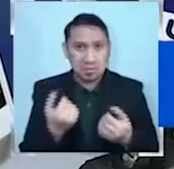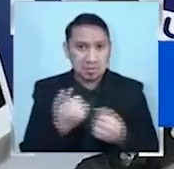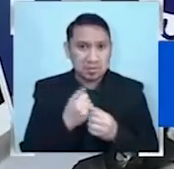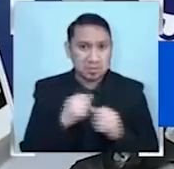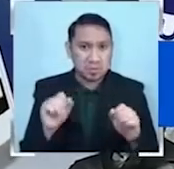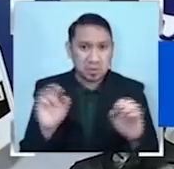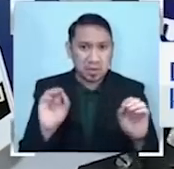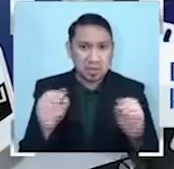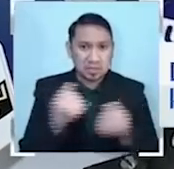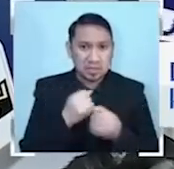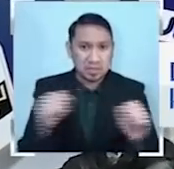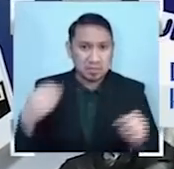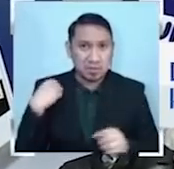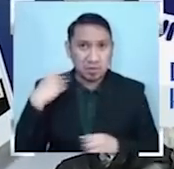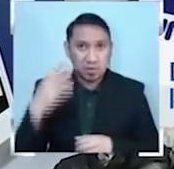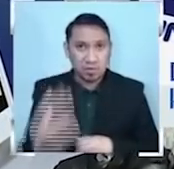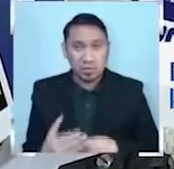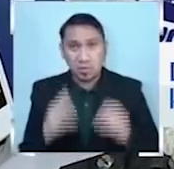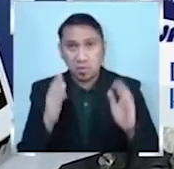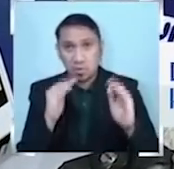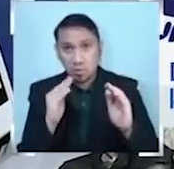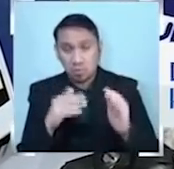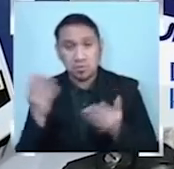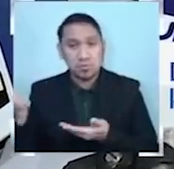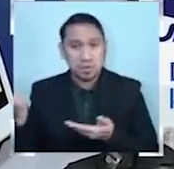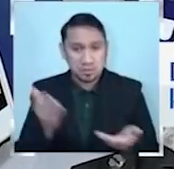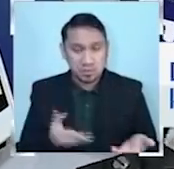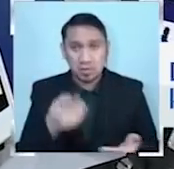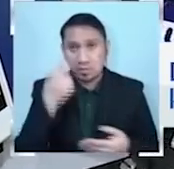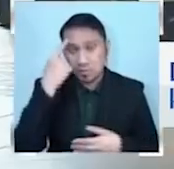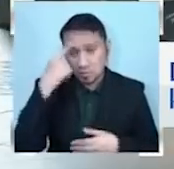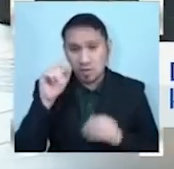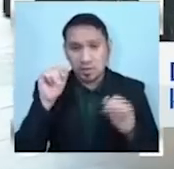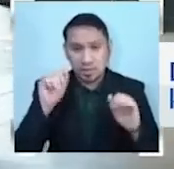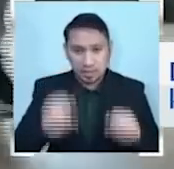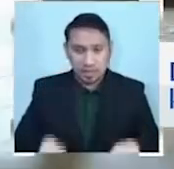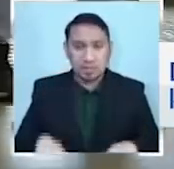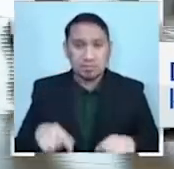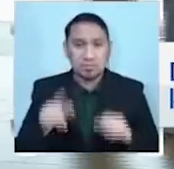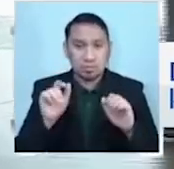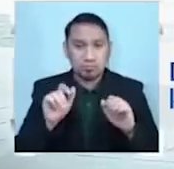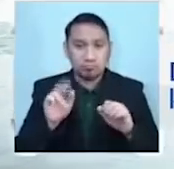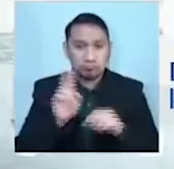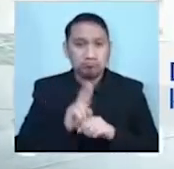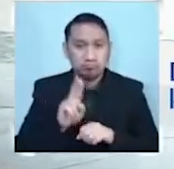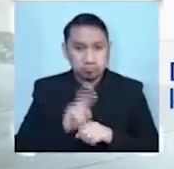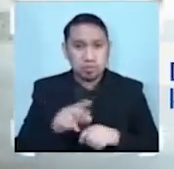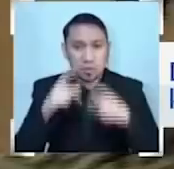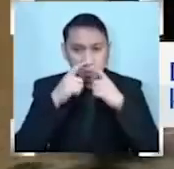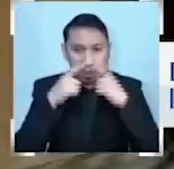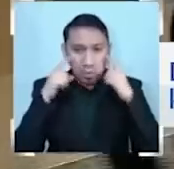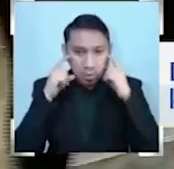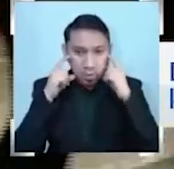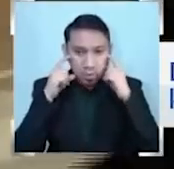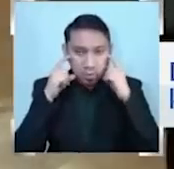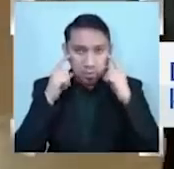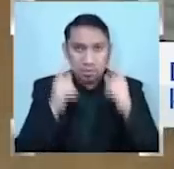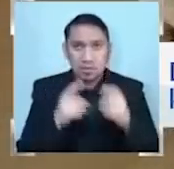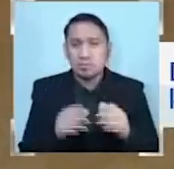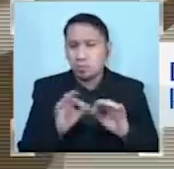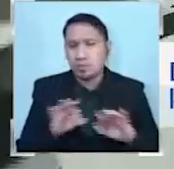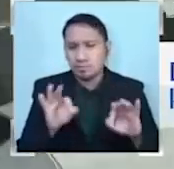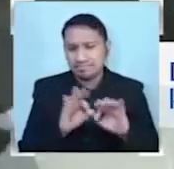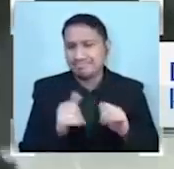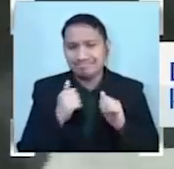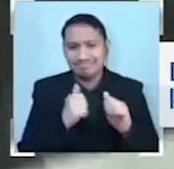Sana po yung mga batang dadalhin nila, yung mga capable na magsuot ng mask. Mahalagang nasusunod pa rin ang health protocols kahit nagluwag